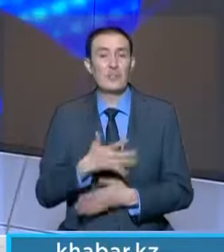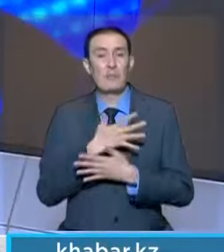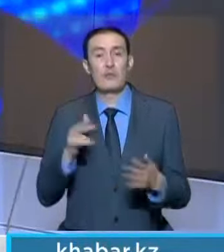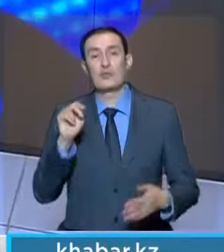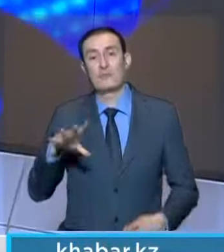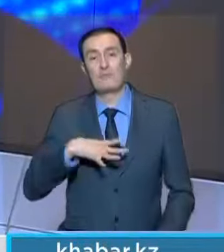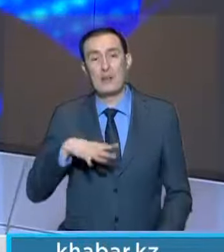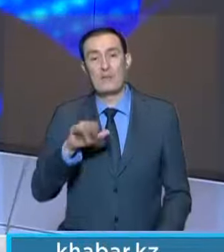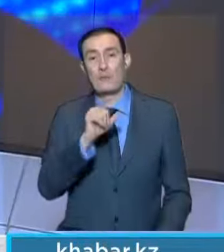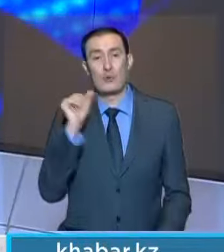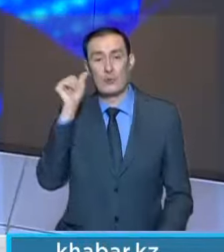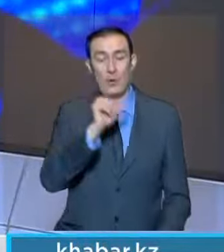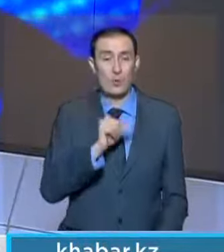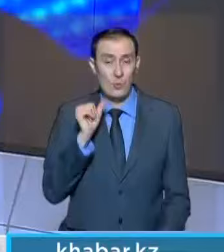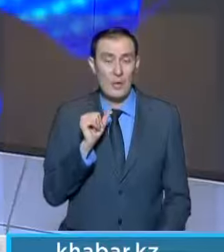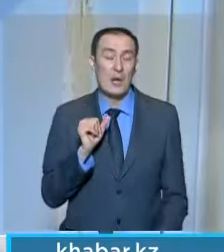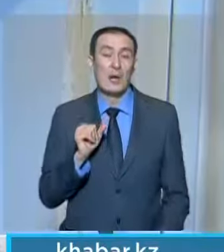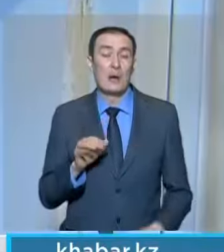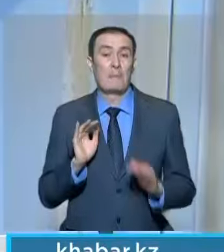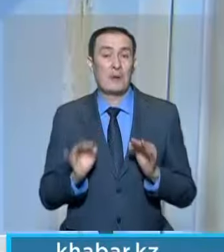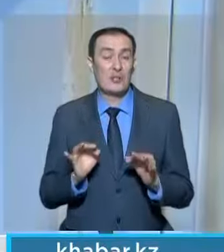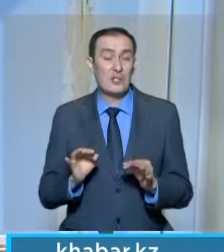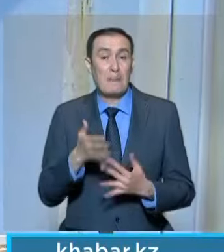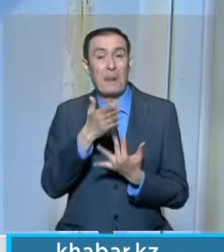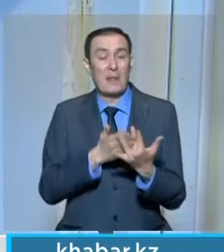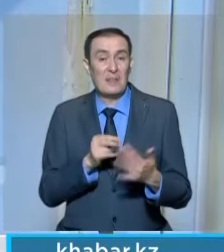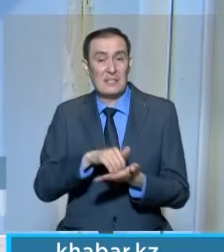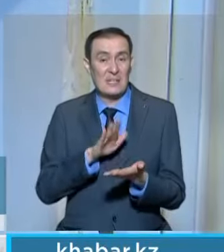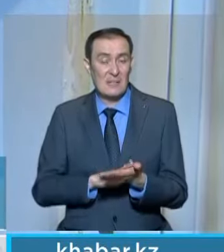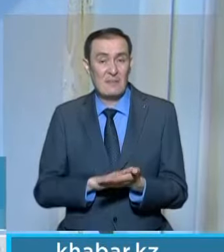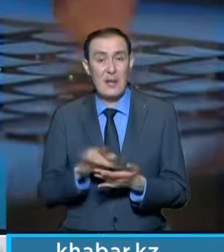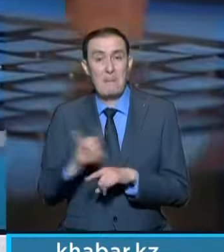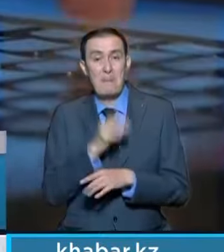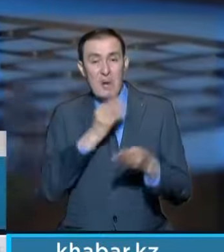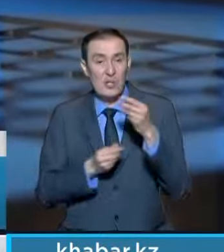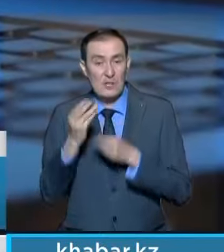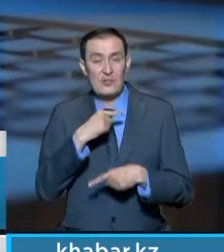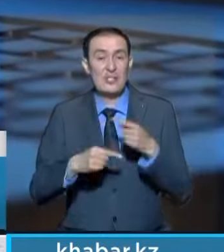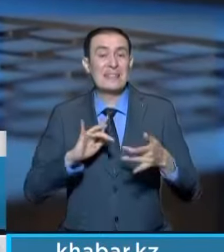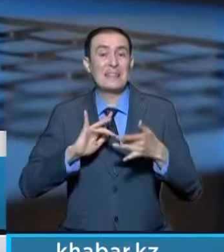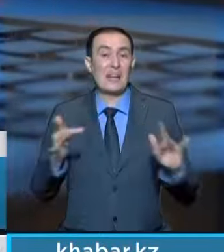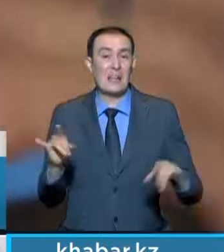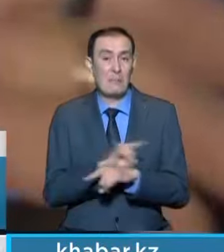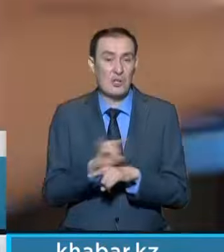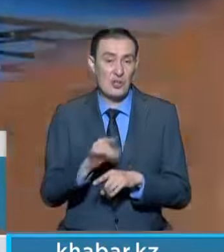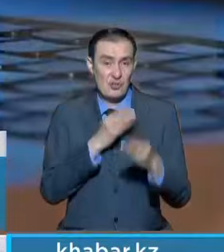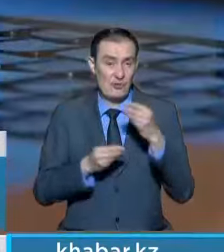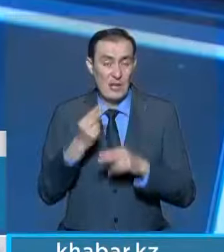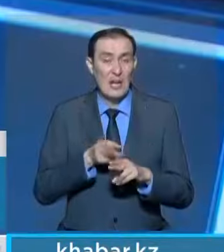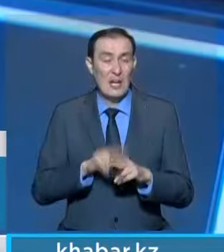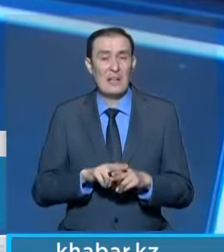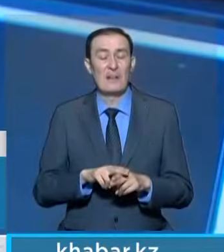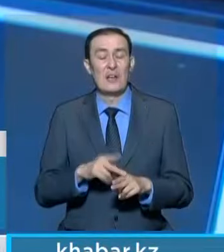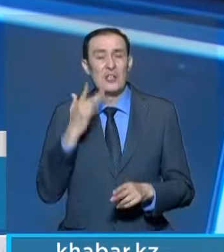больше показателя аналогичного периода прошлого года. Практически половина зарегистрированных мошенничеств приходится на интернет-мошенничество.